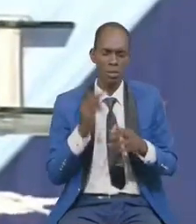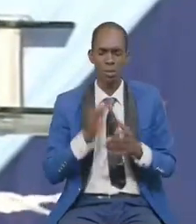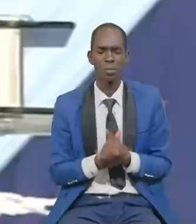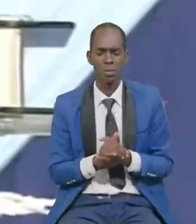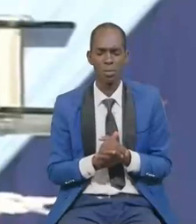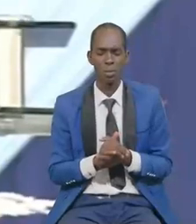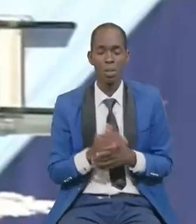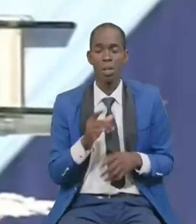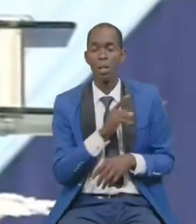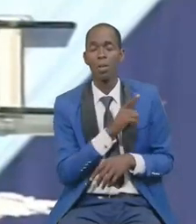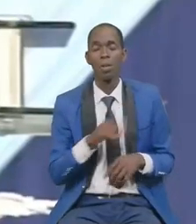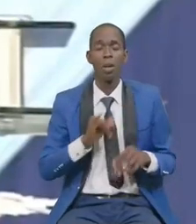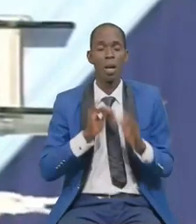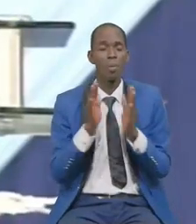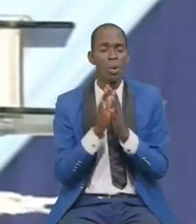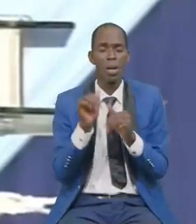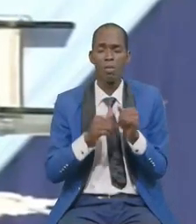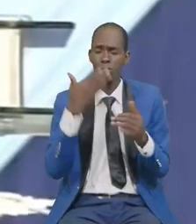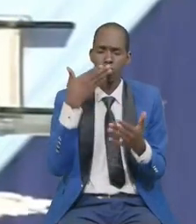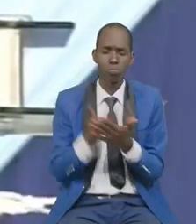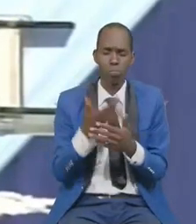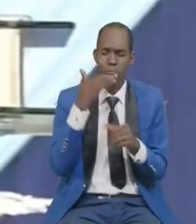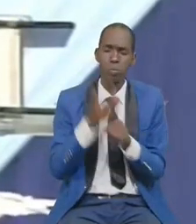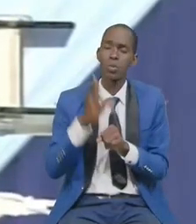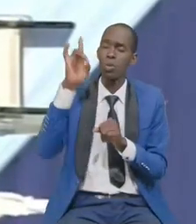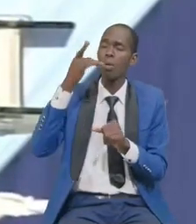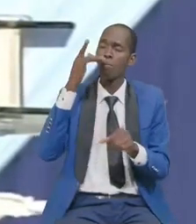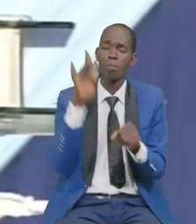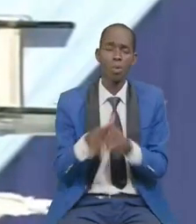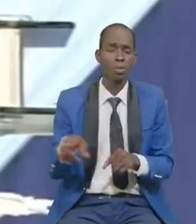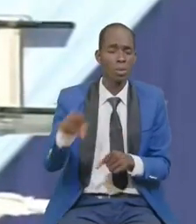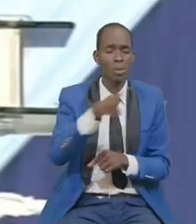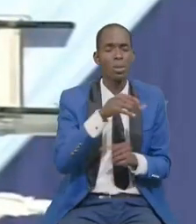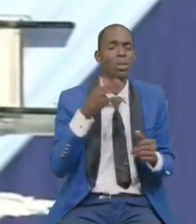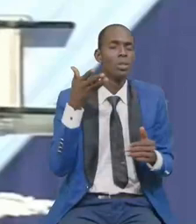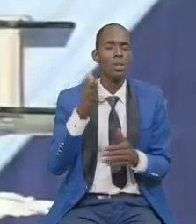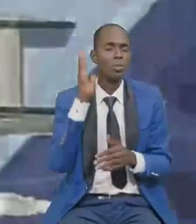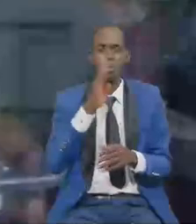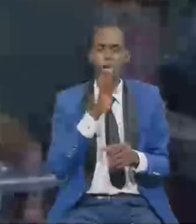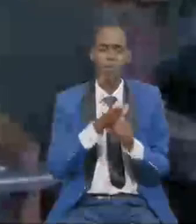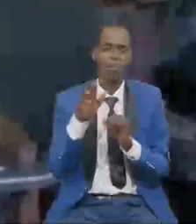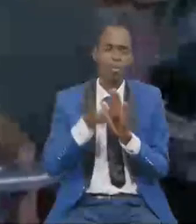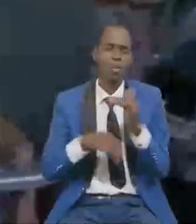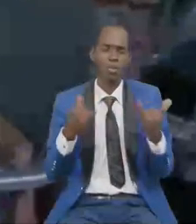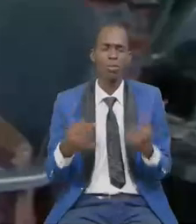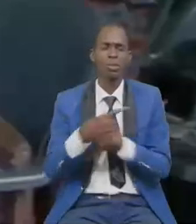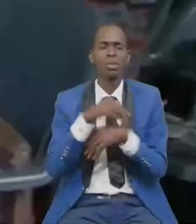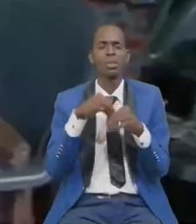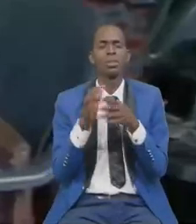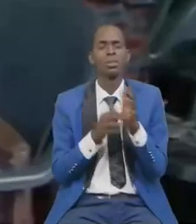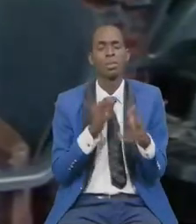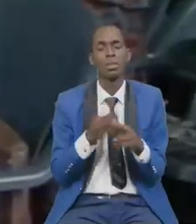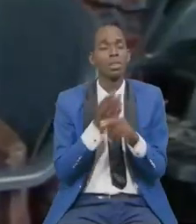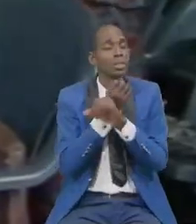Et je prie que toute bonne promesse que tu as faite pour eux, qui est l'accomplissement aujourd'hui, le salut pour